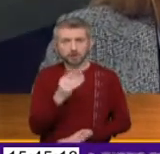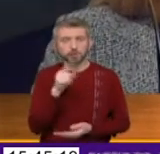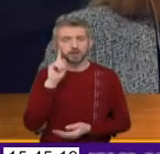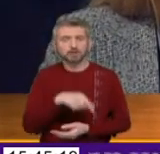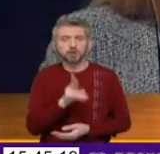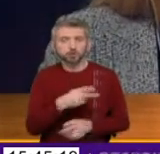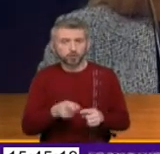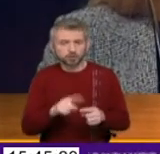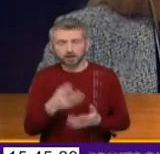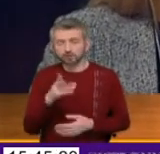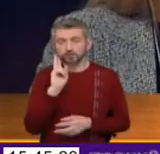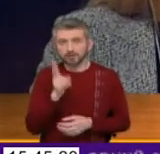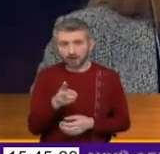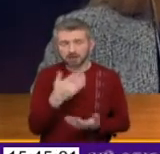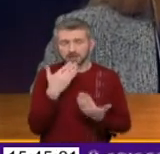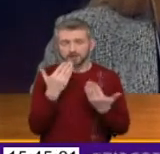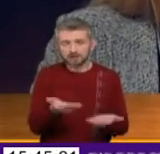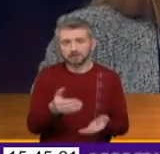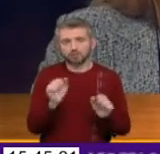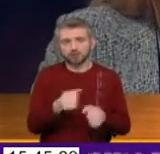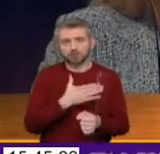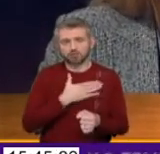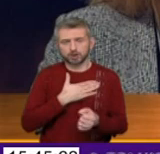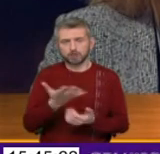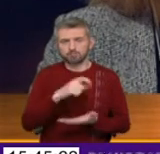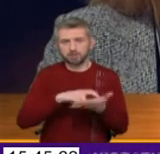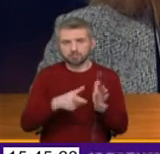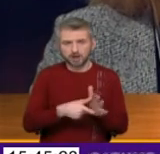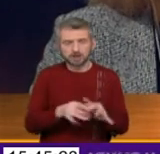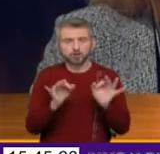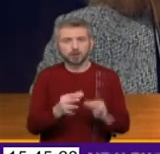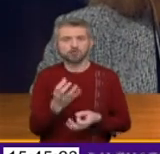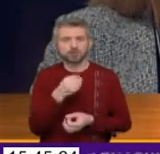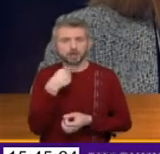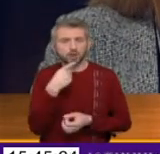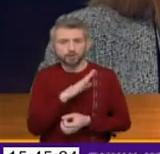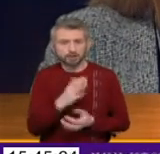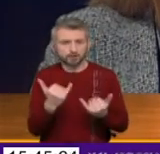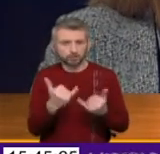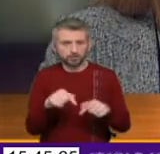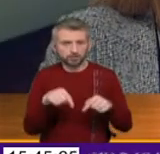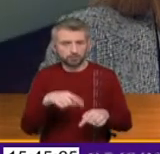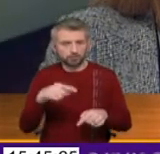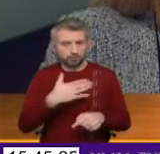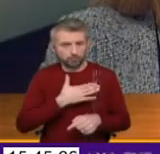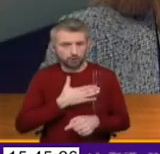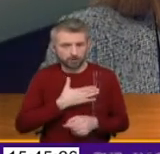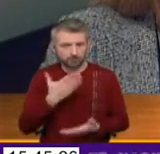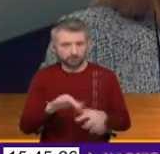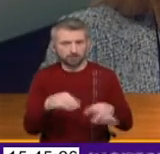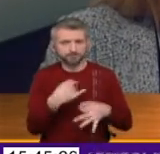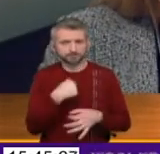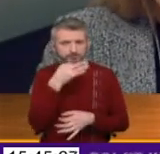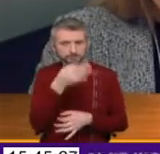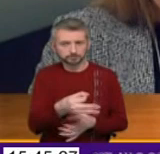знаєте, хто це. Якщо не знаєте, то звертайтеся, можете, до моєї приймальні. Я, до речі, ще не говорила сьогодні в студії номер моєї приймальні, якщо можна, я його так, оголошу.